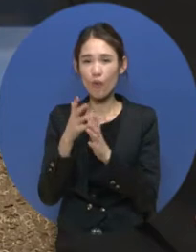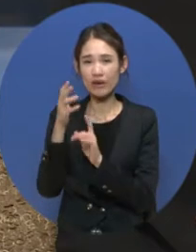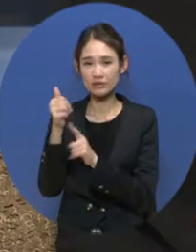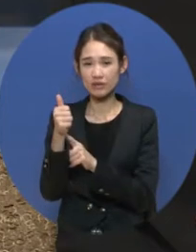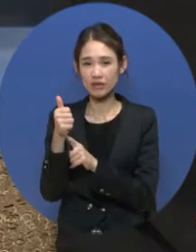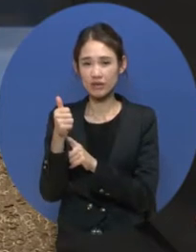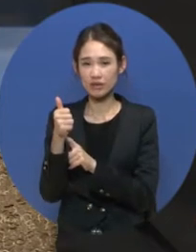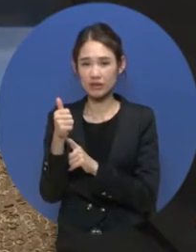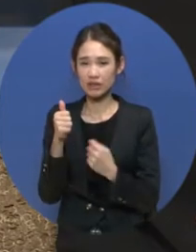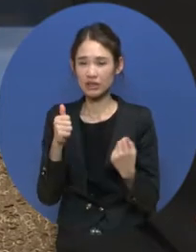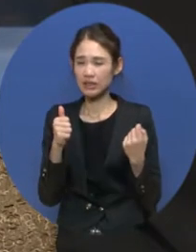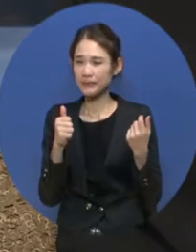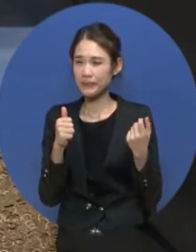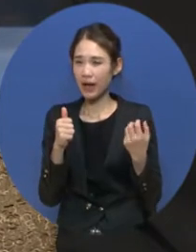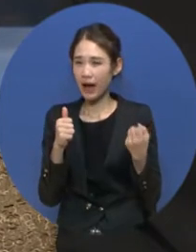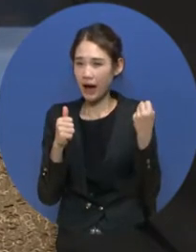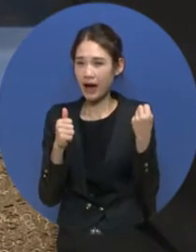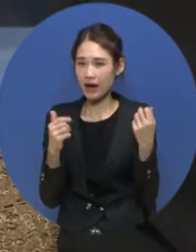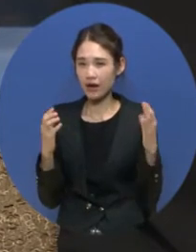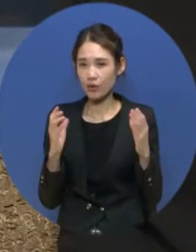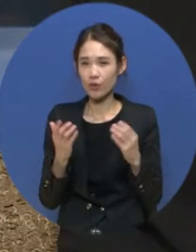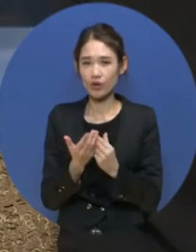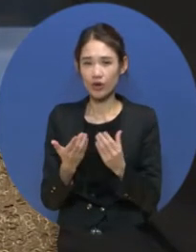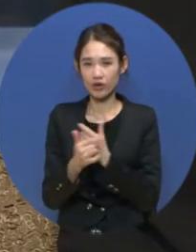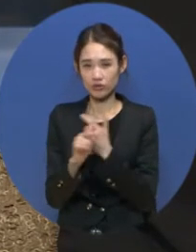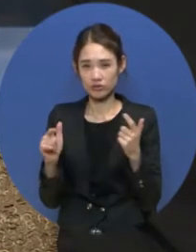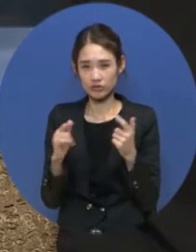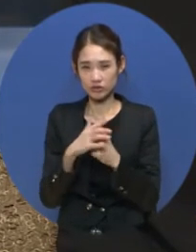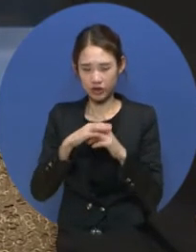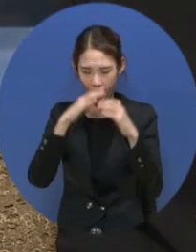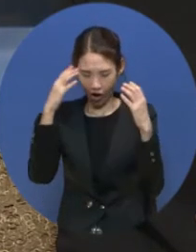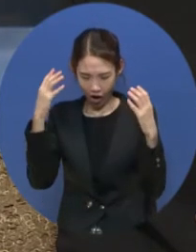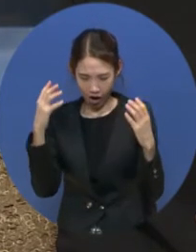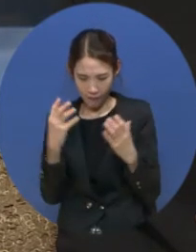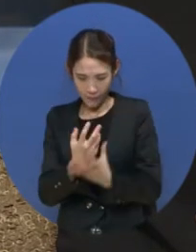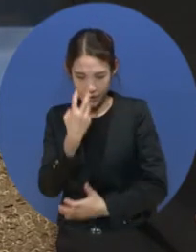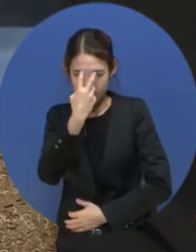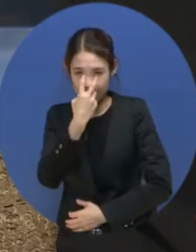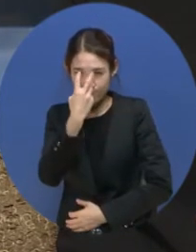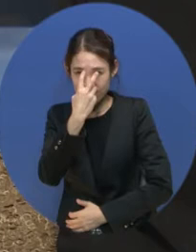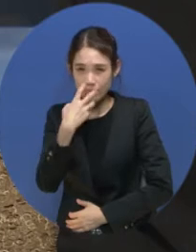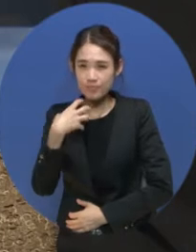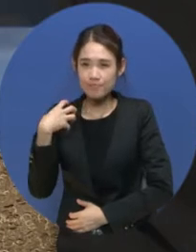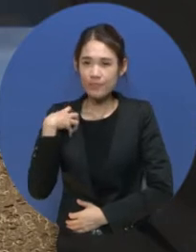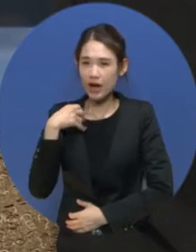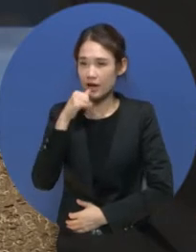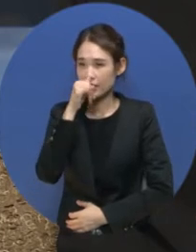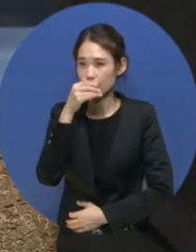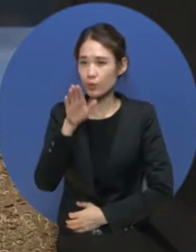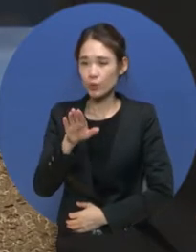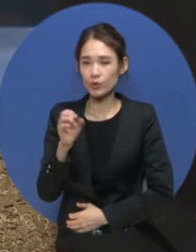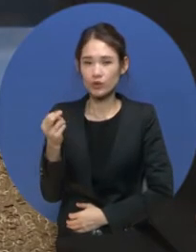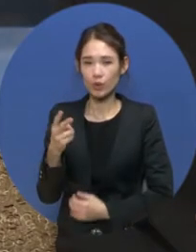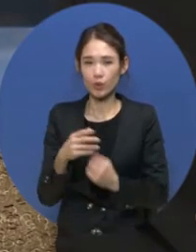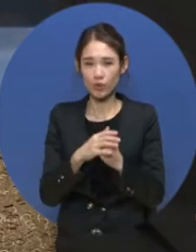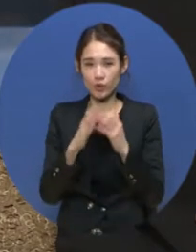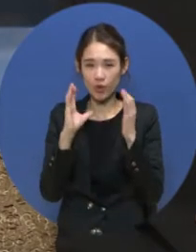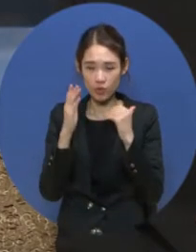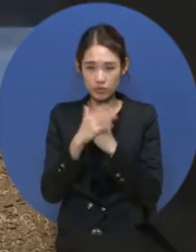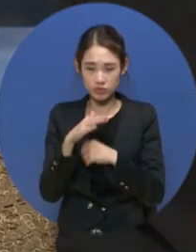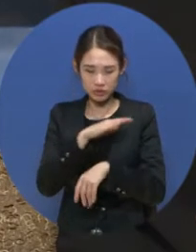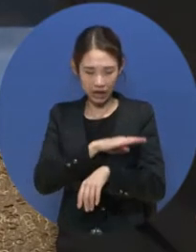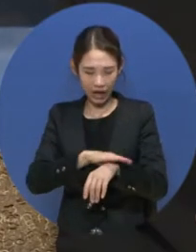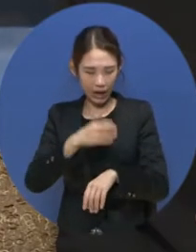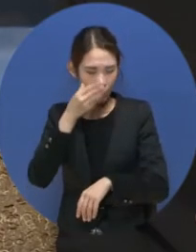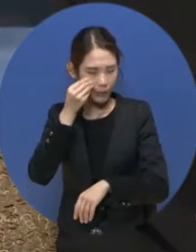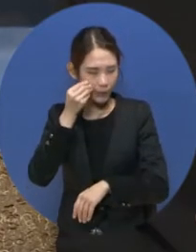고유의 업무가 많거든요. 어린이집 운영 전반을 관리한다든가. 그래서 그 업무를 좀 원활히 돌아갈 수